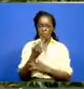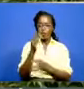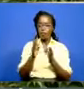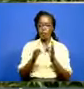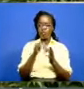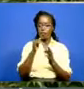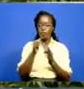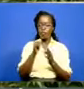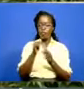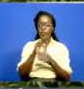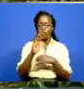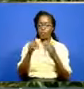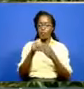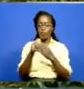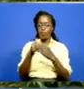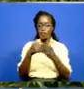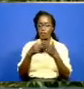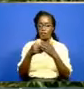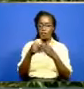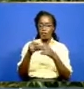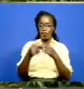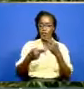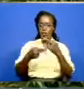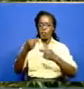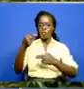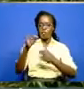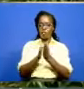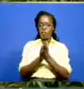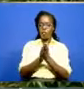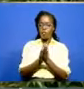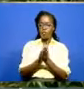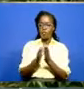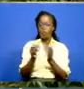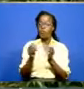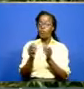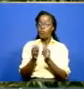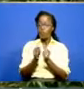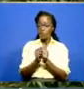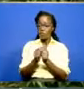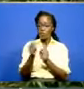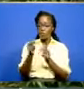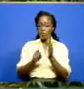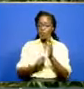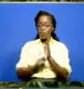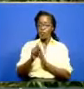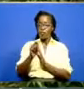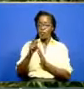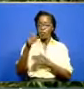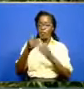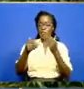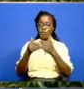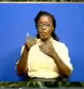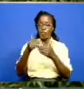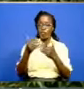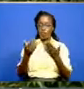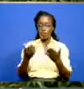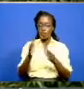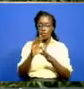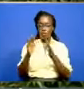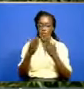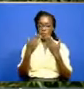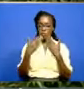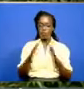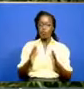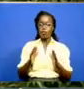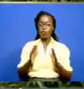the new heights. Kwa hiyo pamoja na majonzi makubwa ambayo tuko nayo, ni muda ambao umefika kwamba tunatakiwa kuyaishi